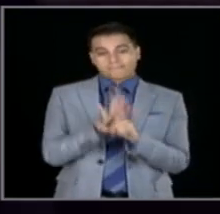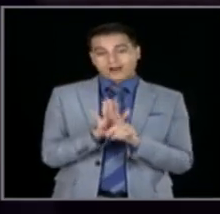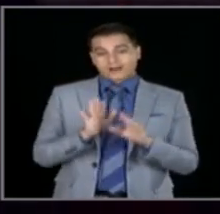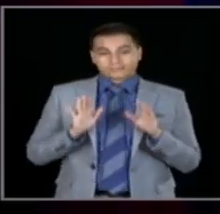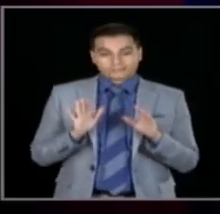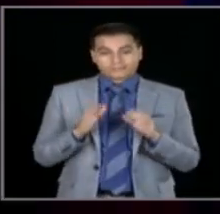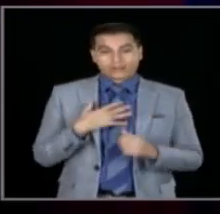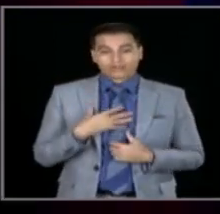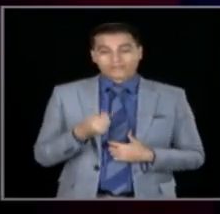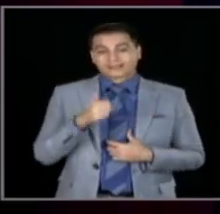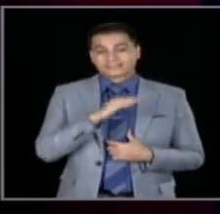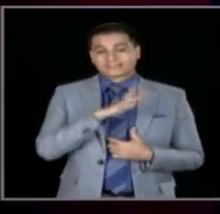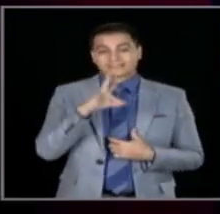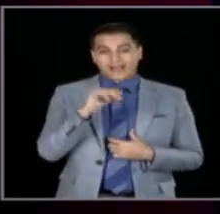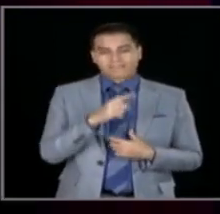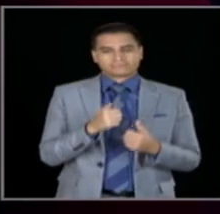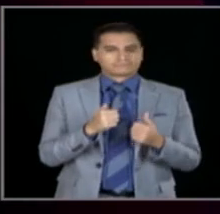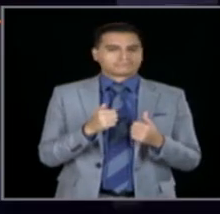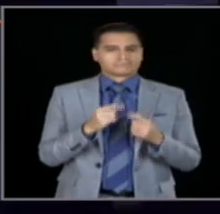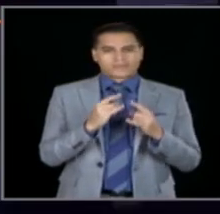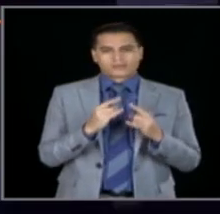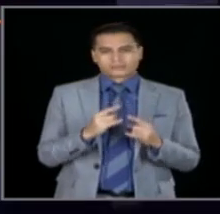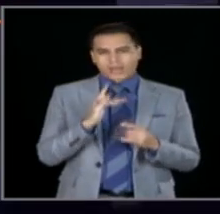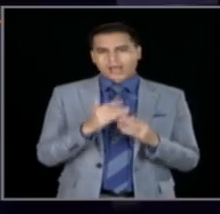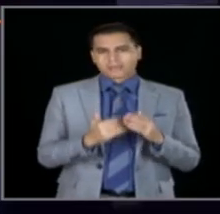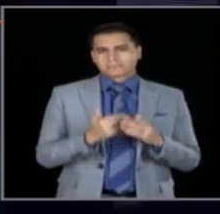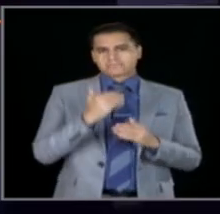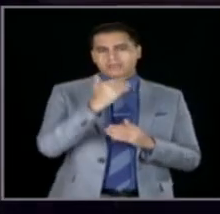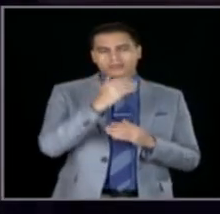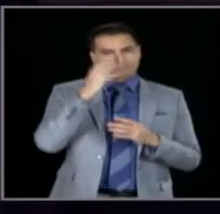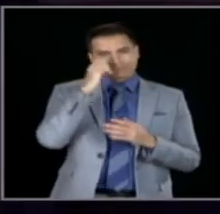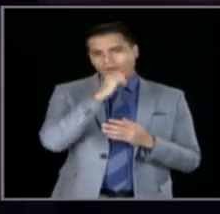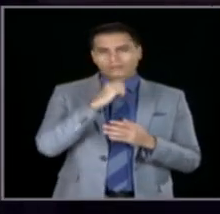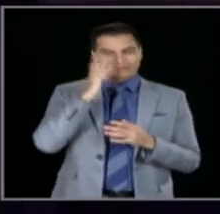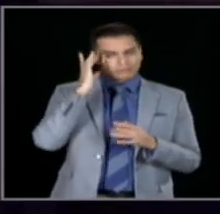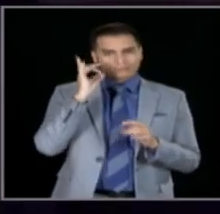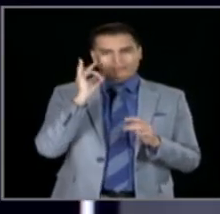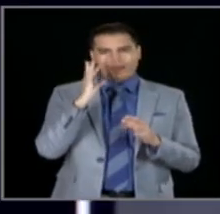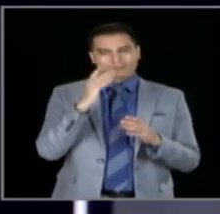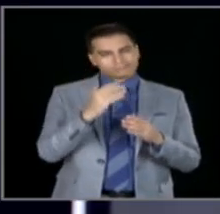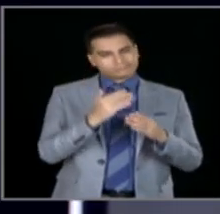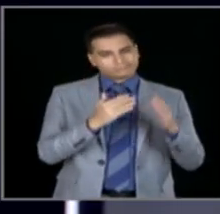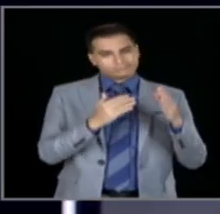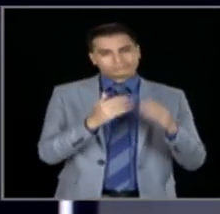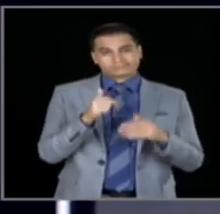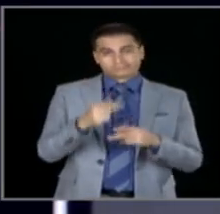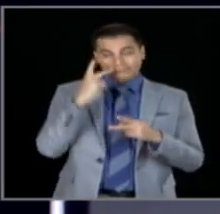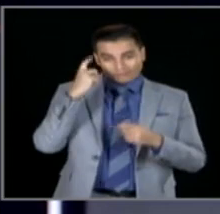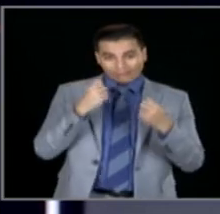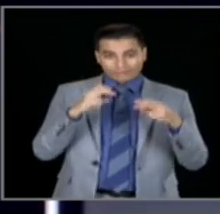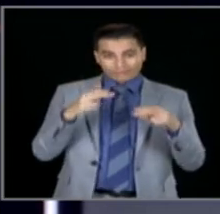نطمن على اسلام اسلام قاعد بقى بعيد بيسمع اغنيه مش معنا خالص تحت